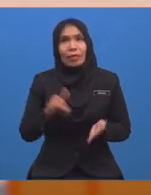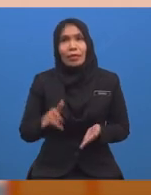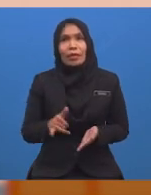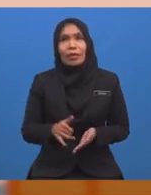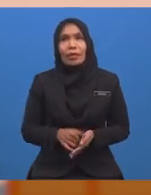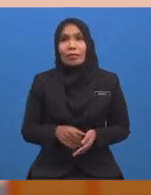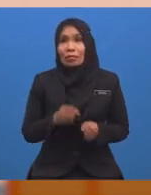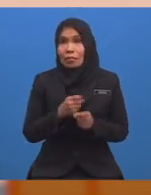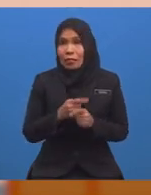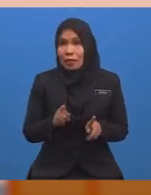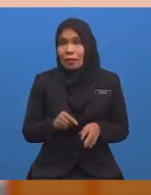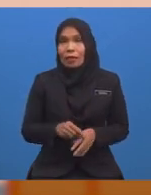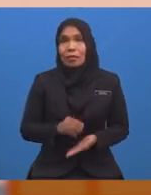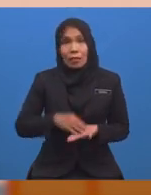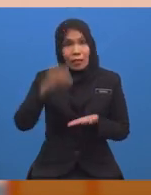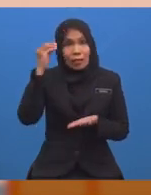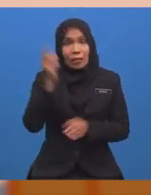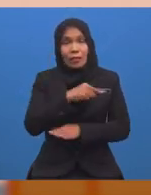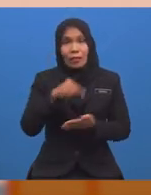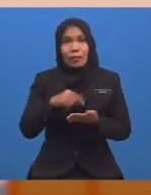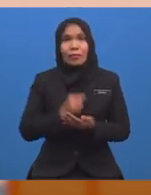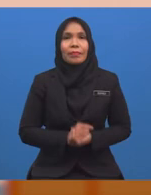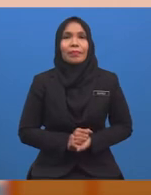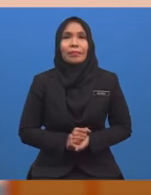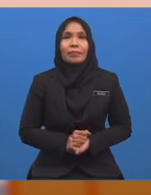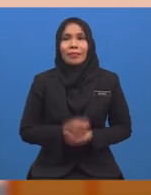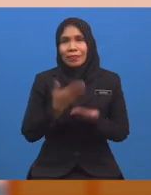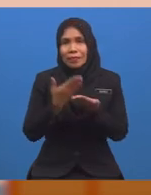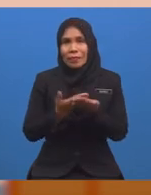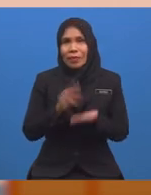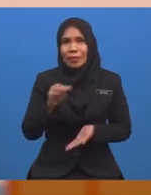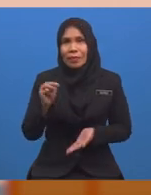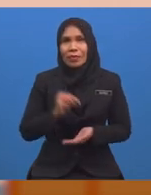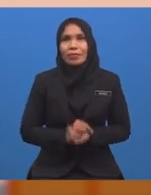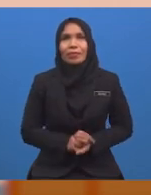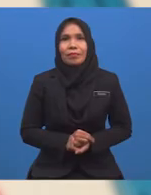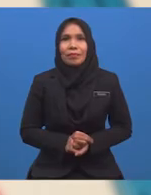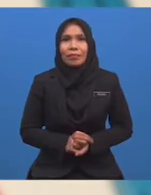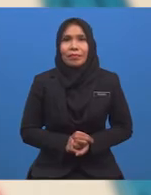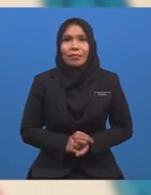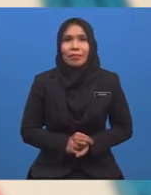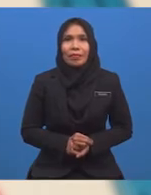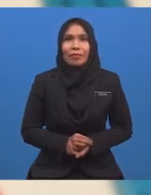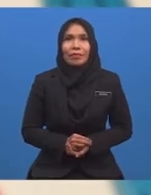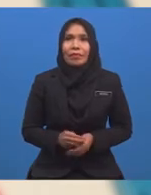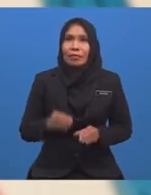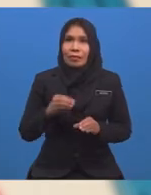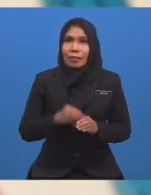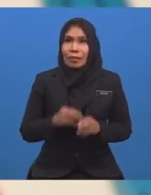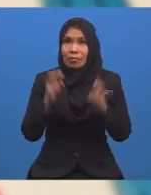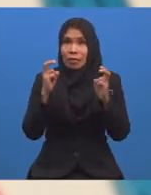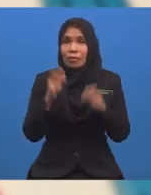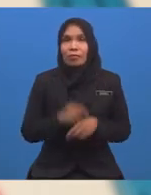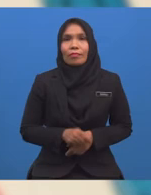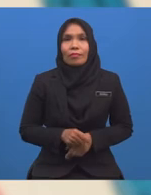pelajari pada hari ini apakah Hai baik murid-murid di dalam tajuk pada